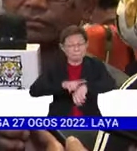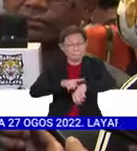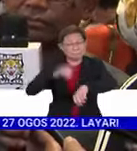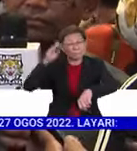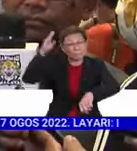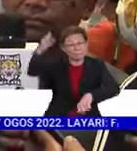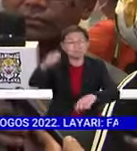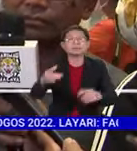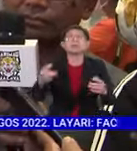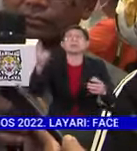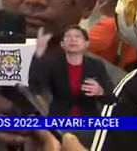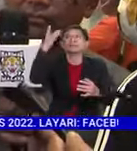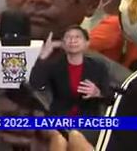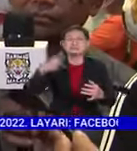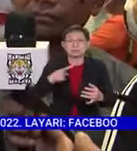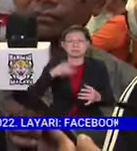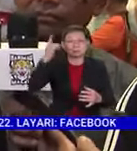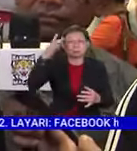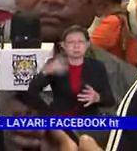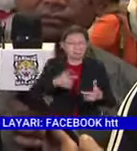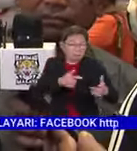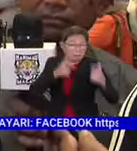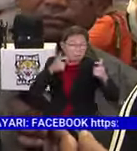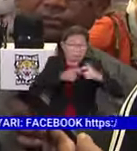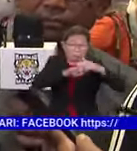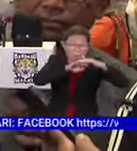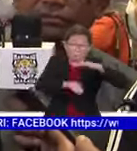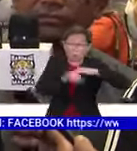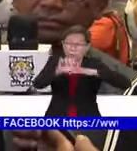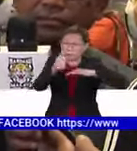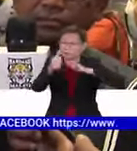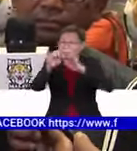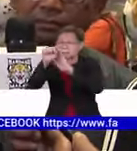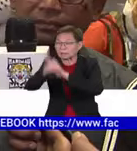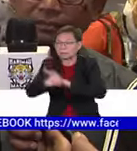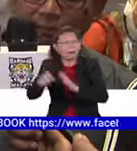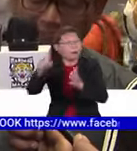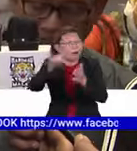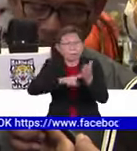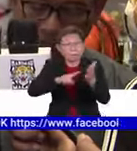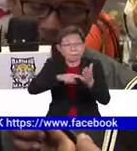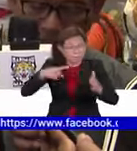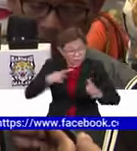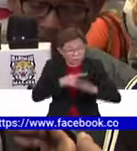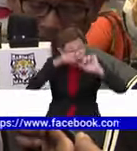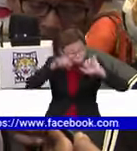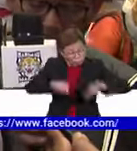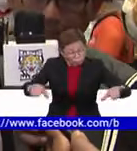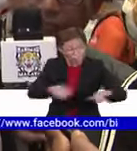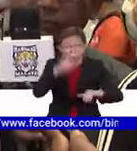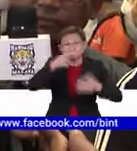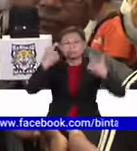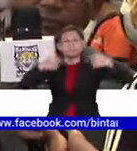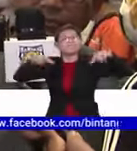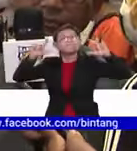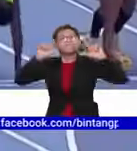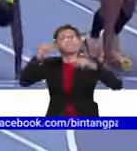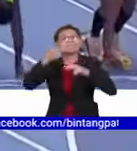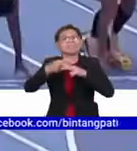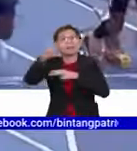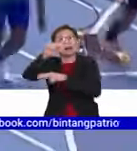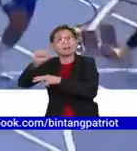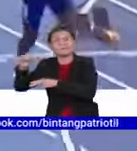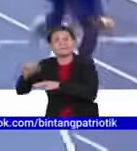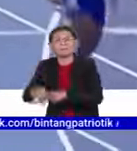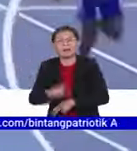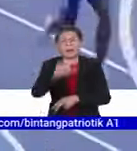we'll see a lot of Asian sprinter to deep below 10 second and anything yang kita orang boleh buat untuk menaikkan nama Asia lah.